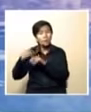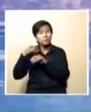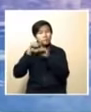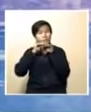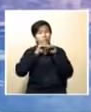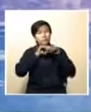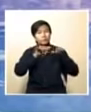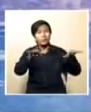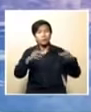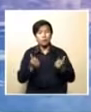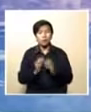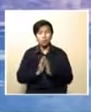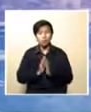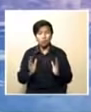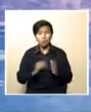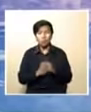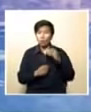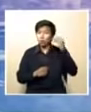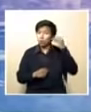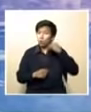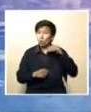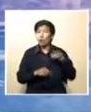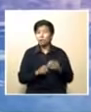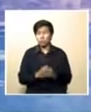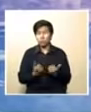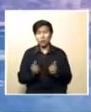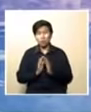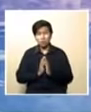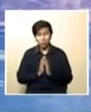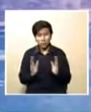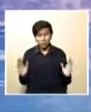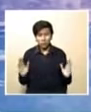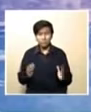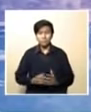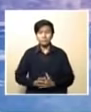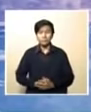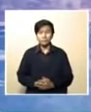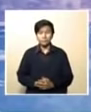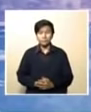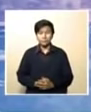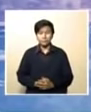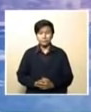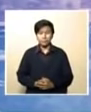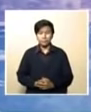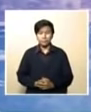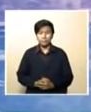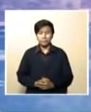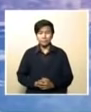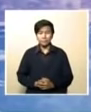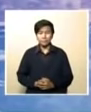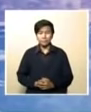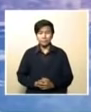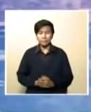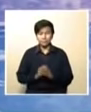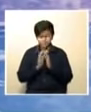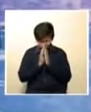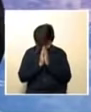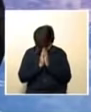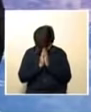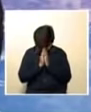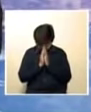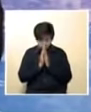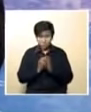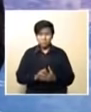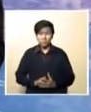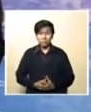อให้ทางรองอธิบดีกรมสารนิเทศและรองโฆษกกระทรวงการต่างประเทศสรุปประเด็นการแถลงข่าวเป็นภาคภาษาอังกฤษนะคะเพื่อที่จะ